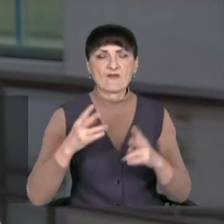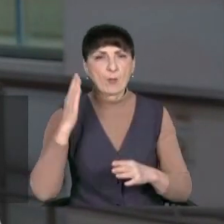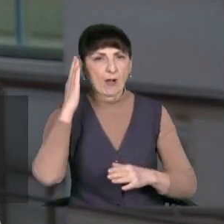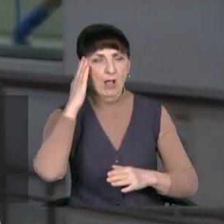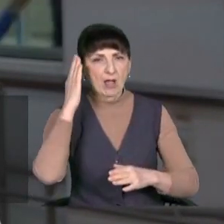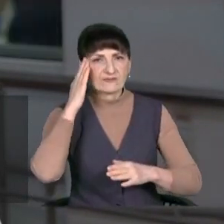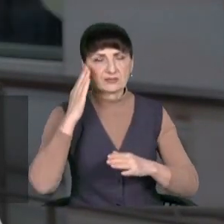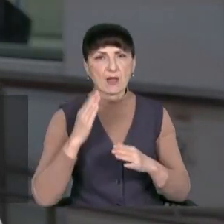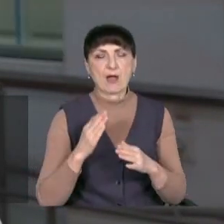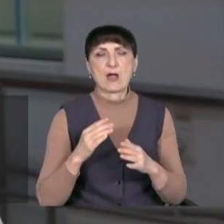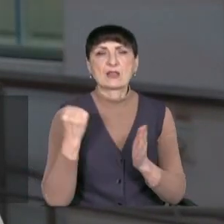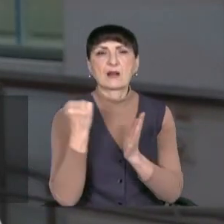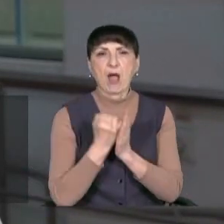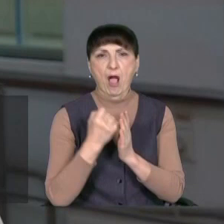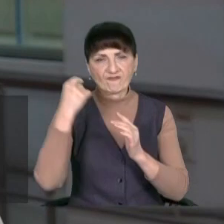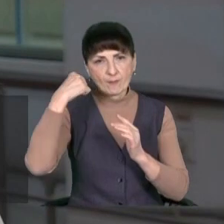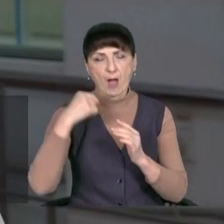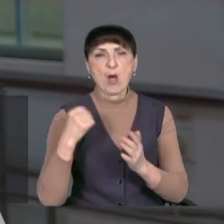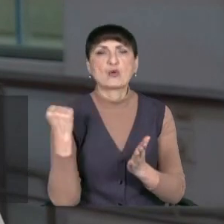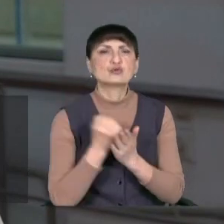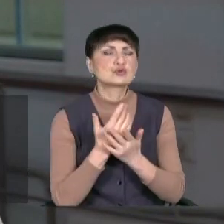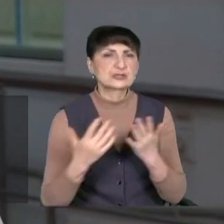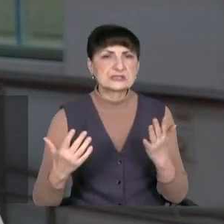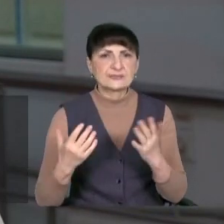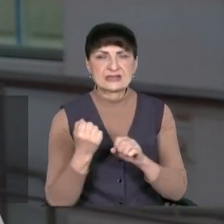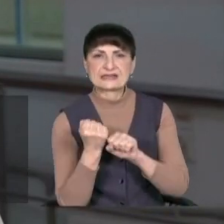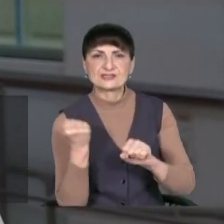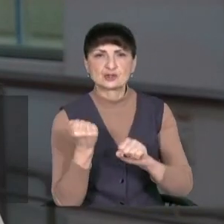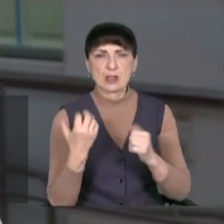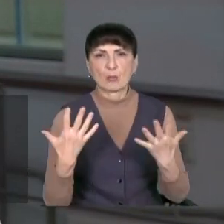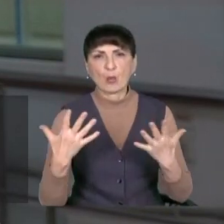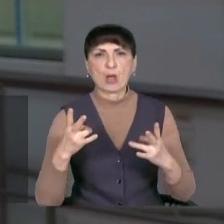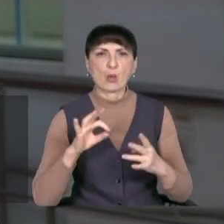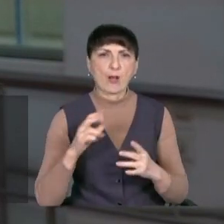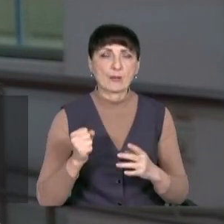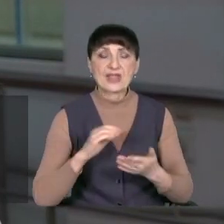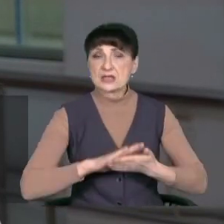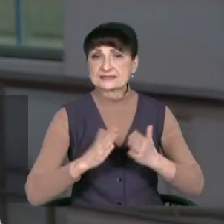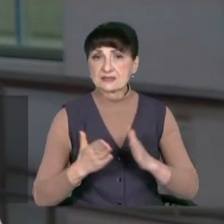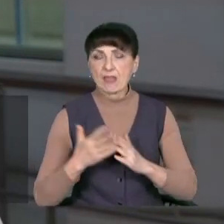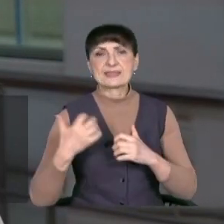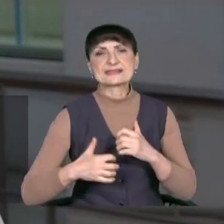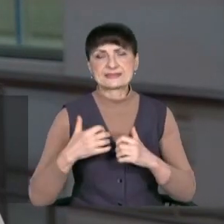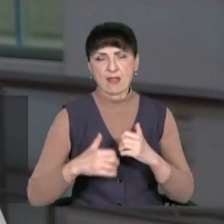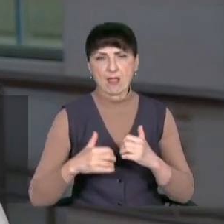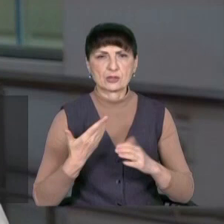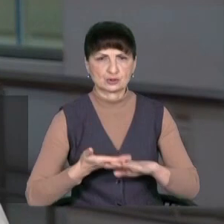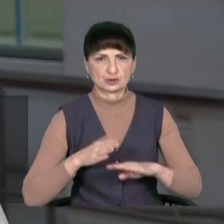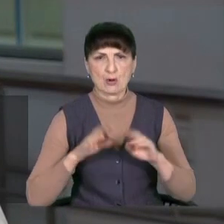закрыты черепно-мозговыми травмами, ушибами, растяжениями конечностей. Состояние их средней степени